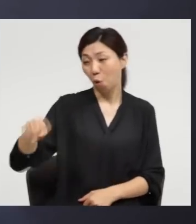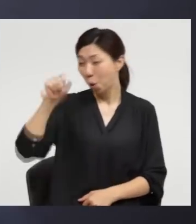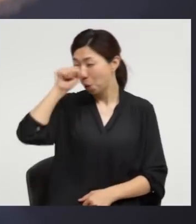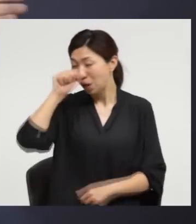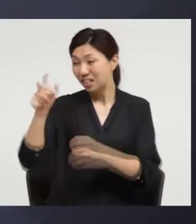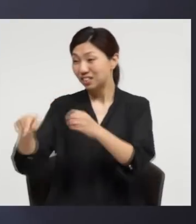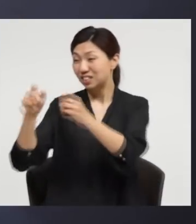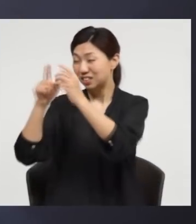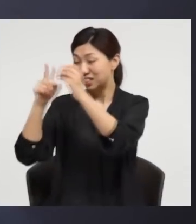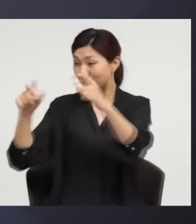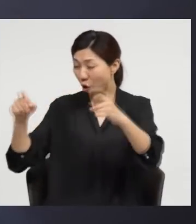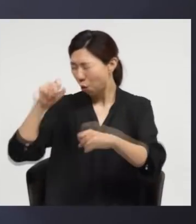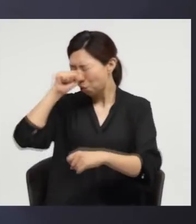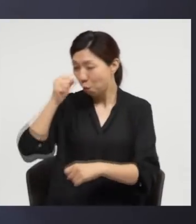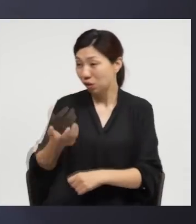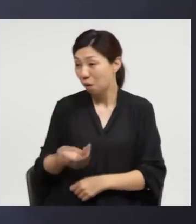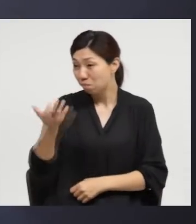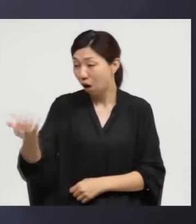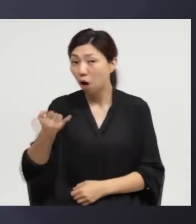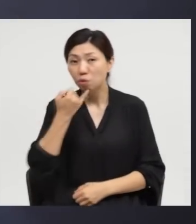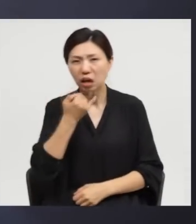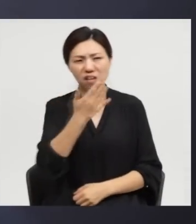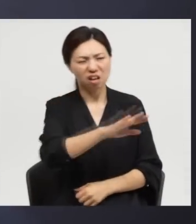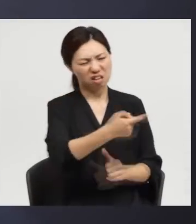기분 나쁘다고 가는 건 수행이 아니에요.